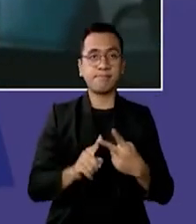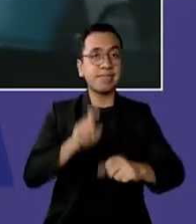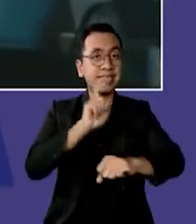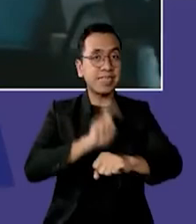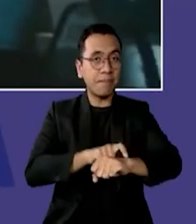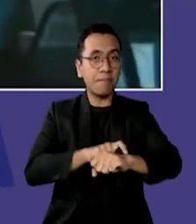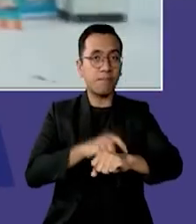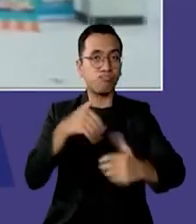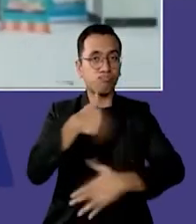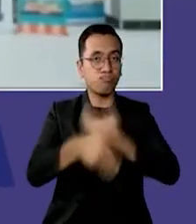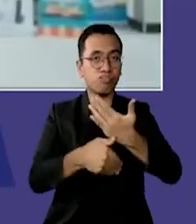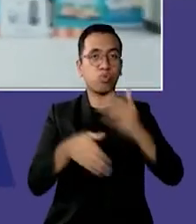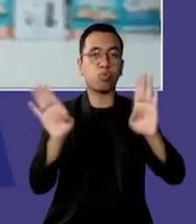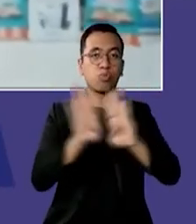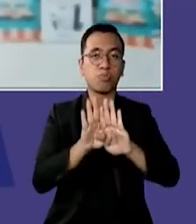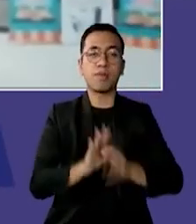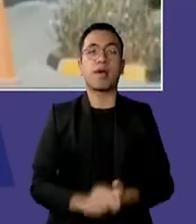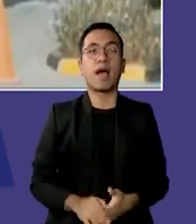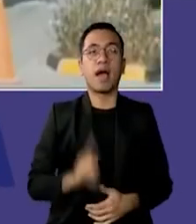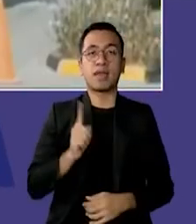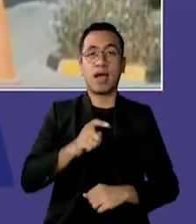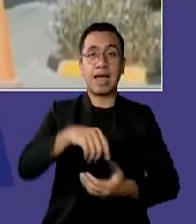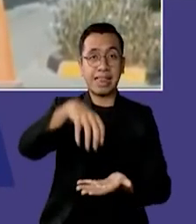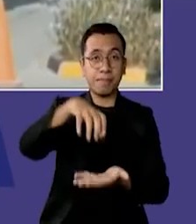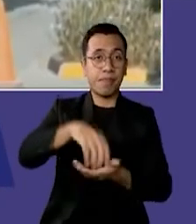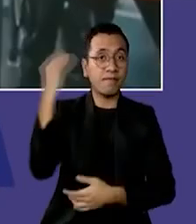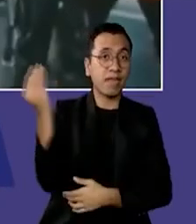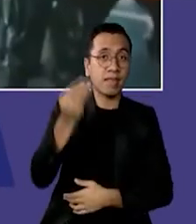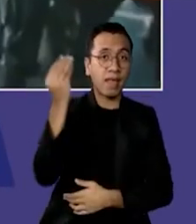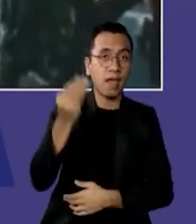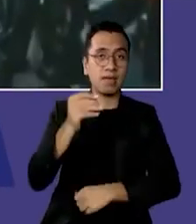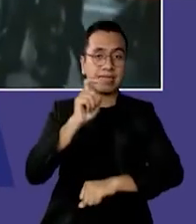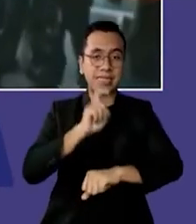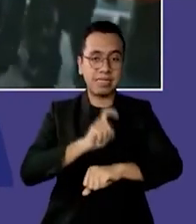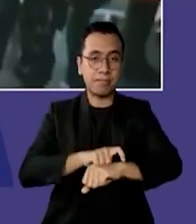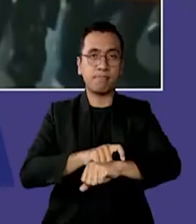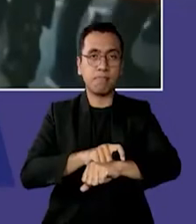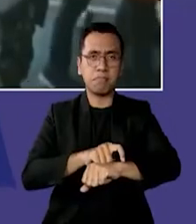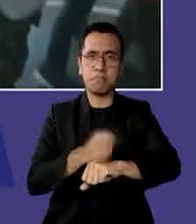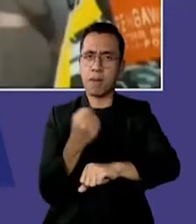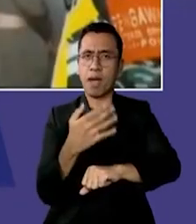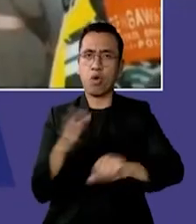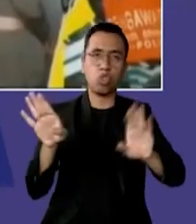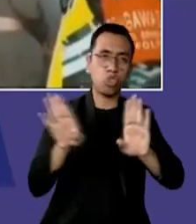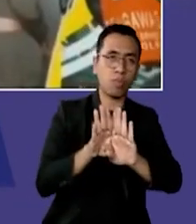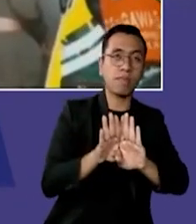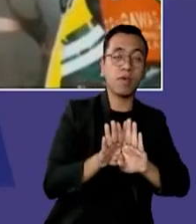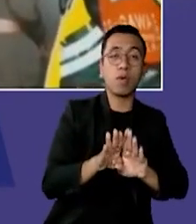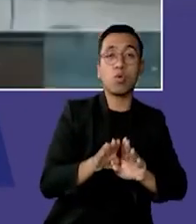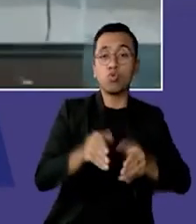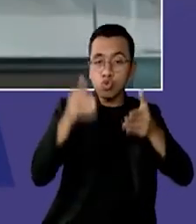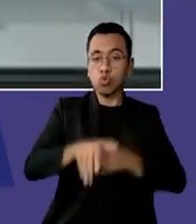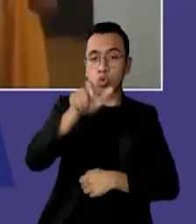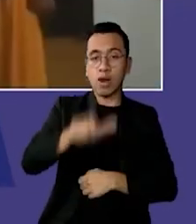memang kalaupun ada tempat wisata * batasi jam operasionalnya dan itu hanya berlaku buat Halo Bang sekitar sana tidak boleh di luar